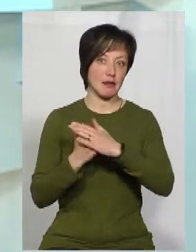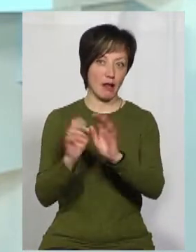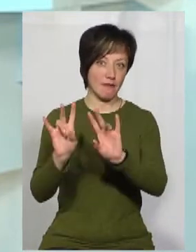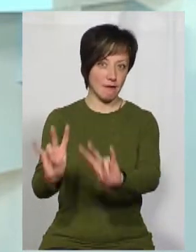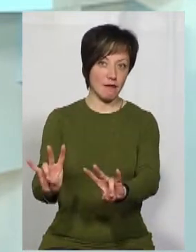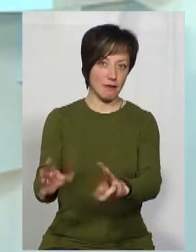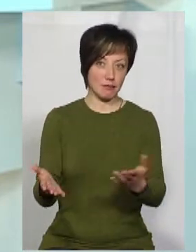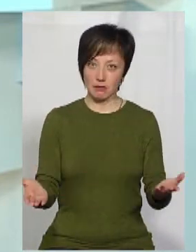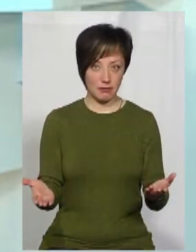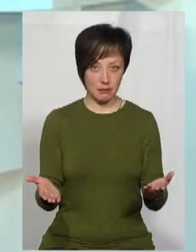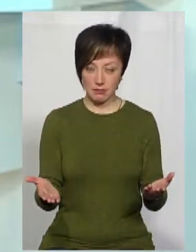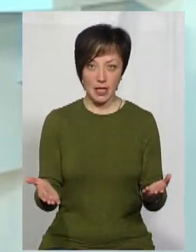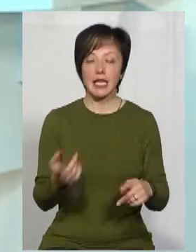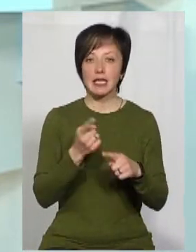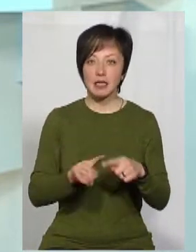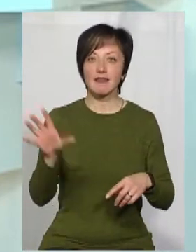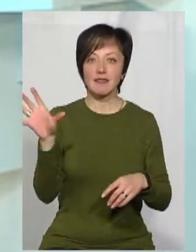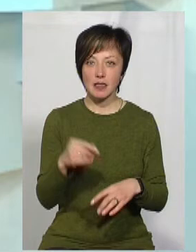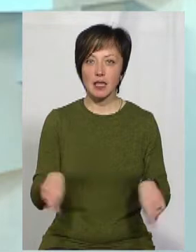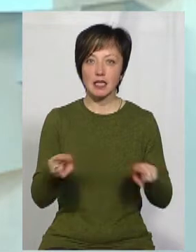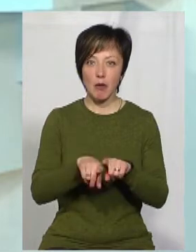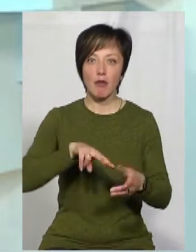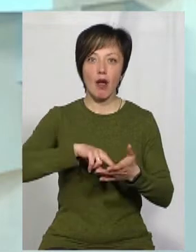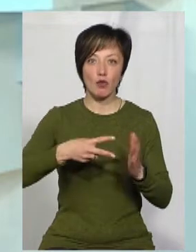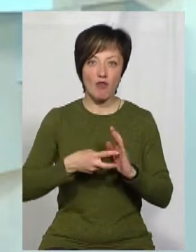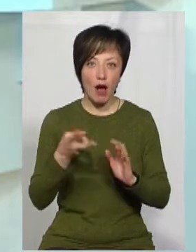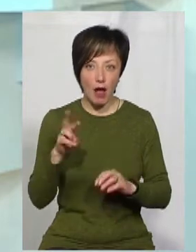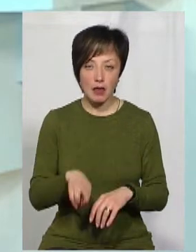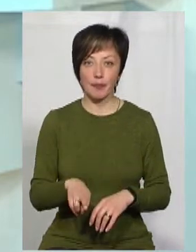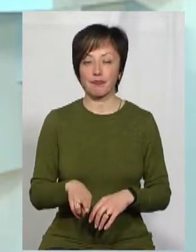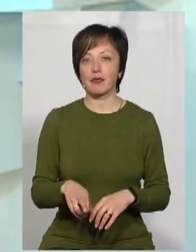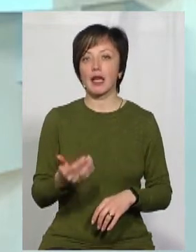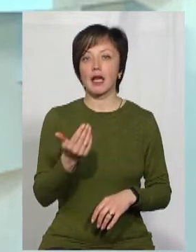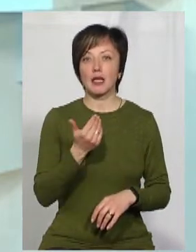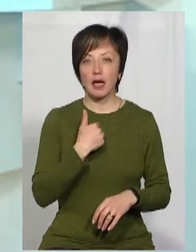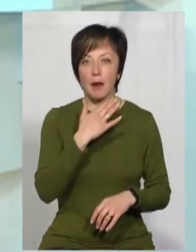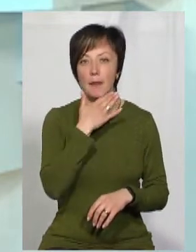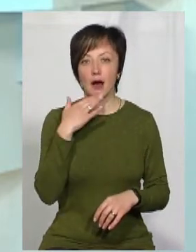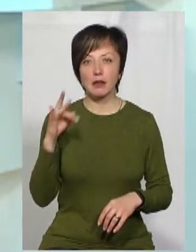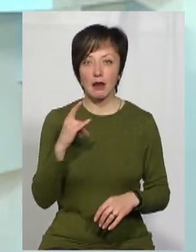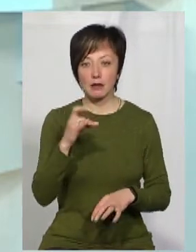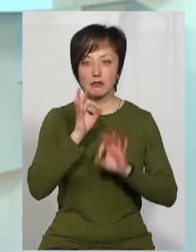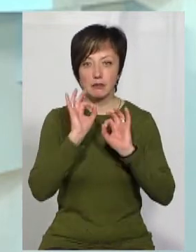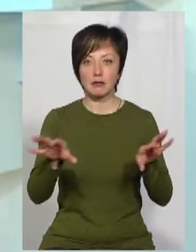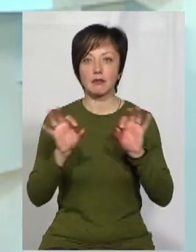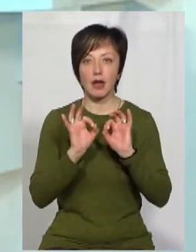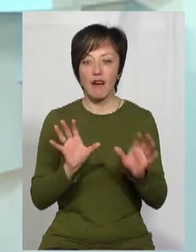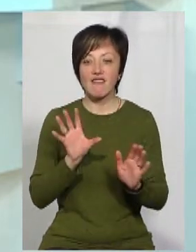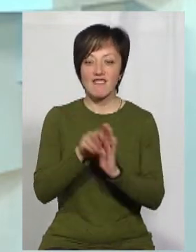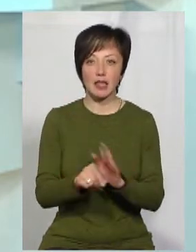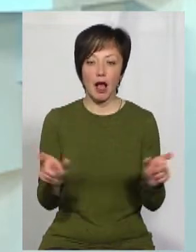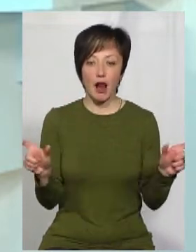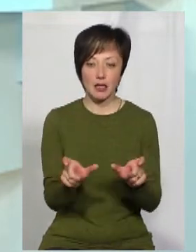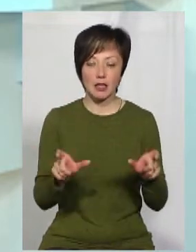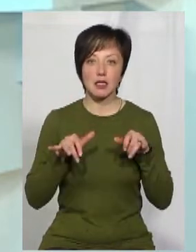і чекаєш, поки відкриєшся. Це все так само планування. І тому я багато разів про це говорив. Введення